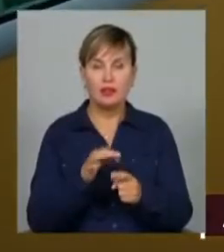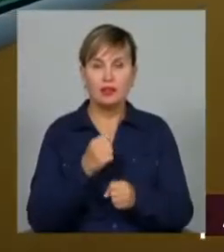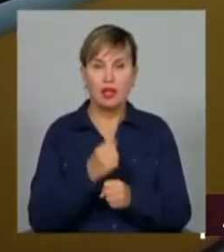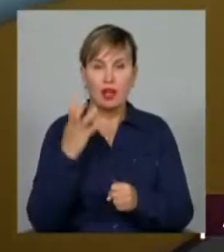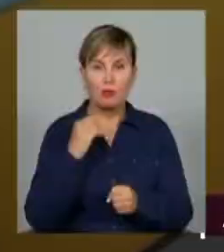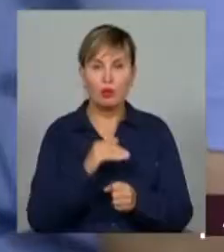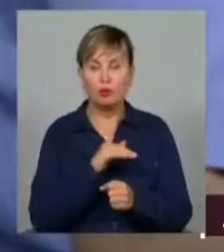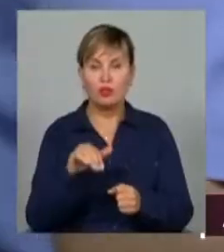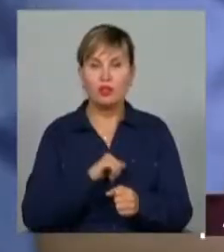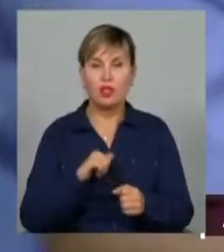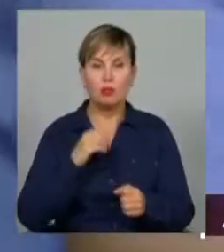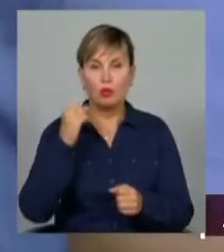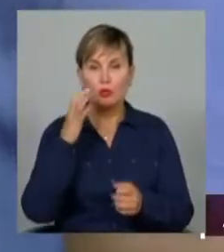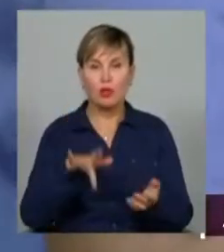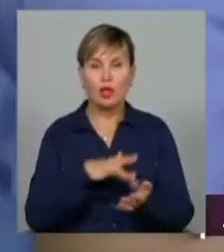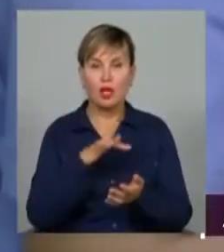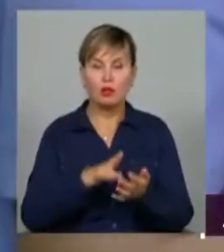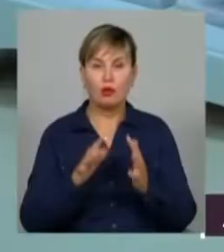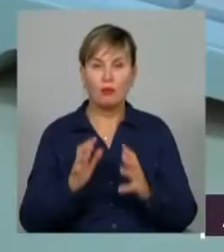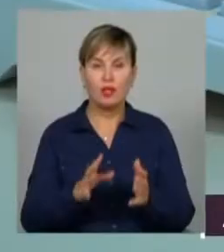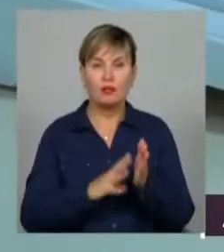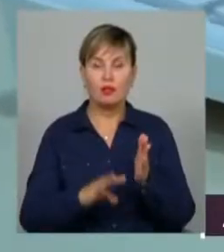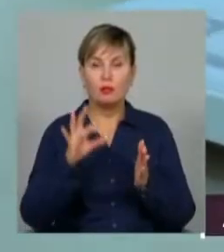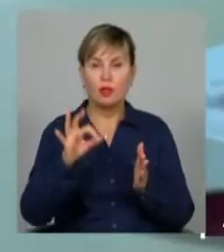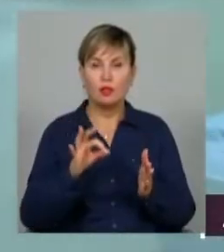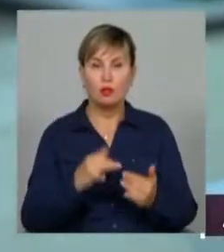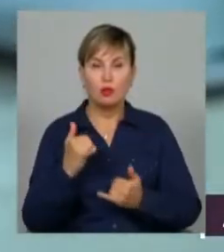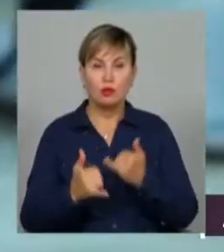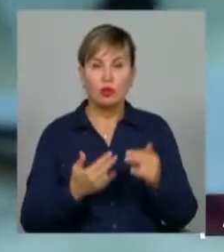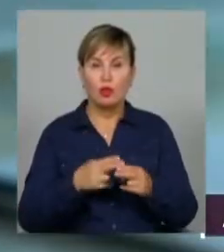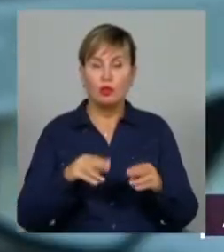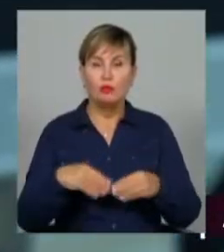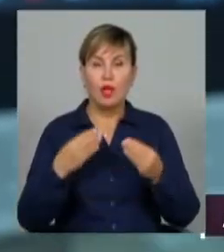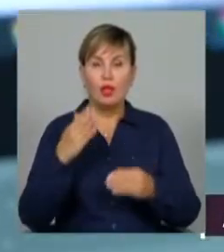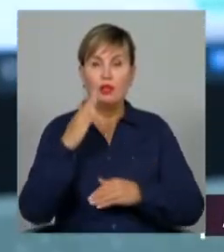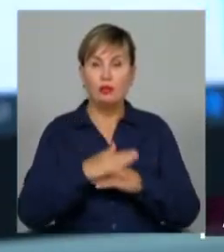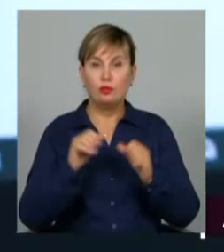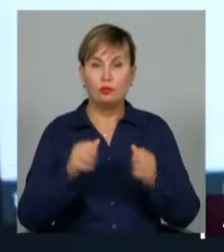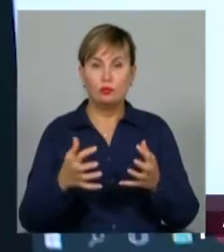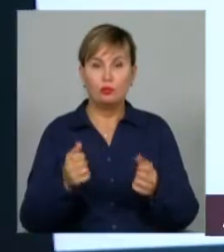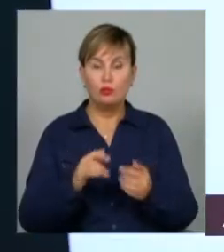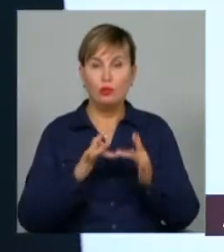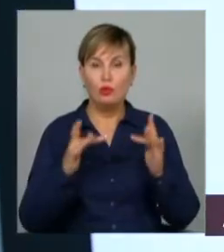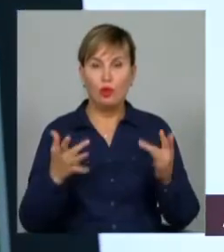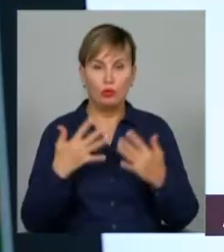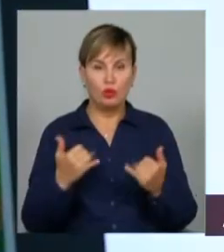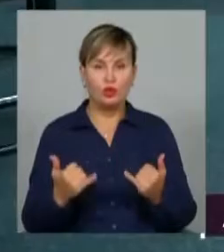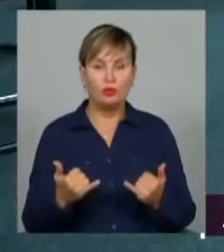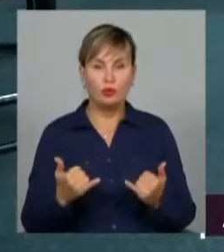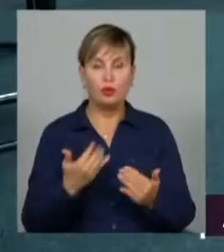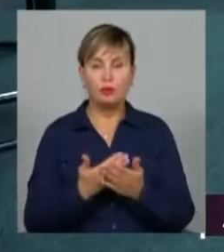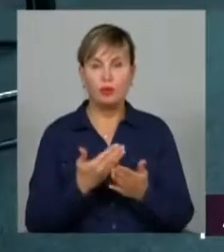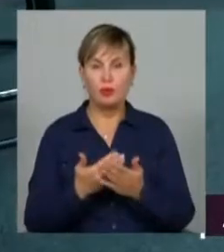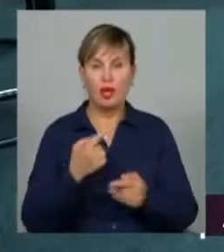на уровень самых умных городов мира. 90% услуг, которые предоставляет акимат, можно получить онлайн уже сегодня. К